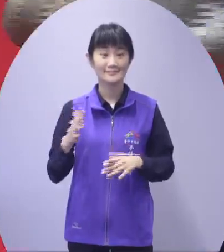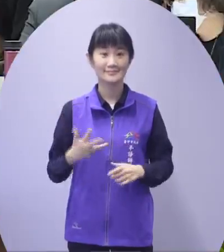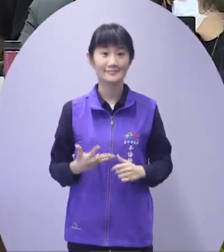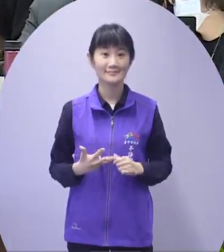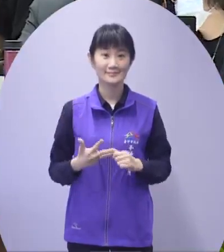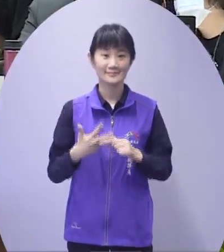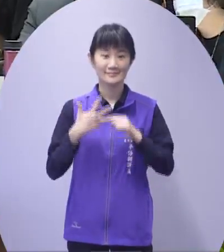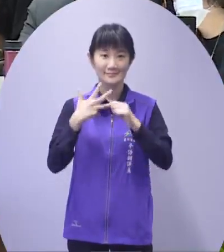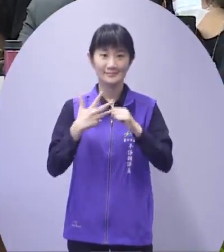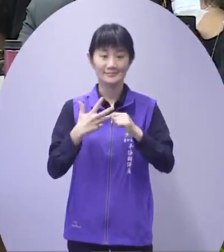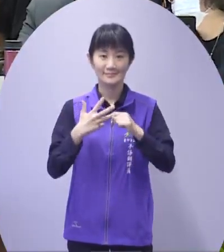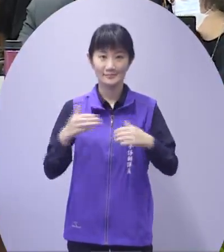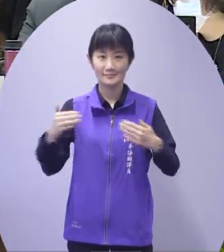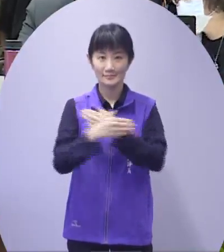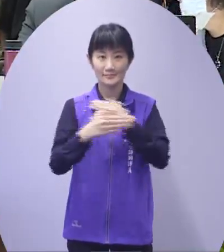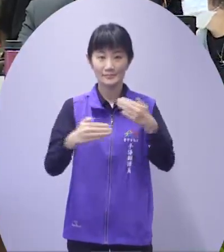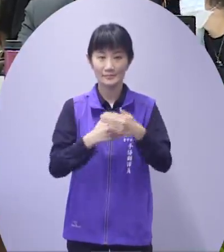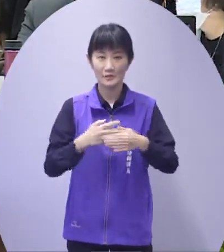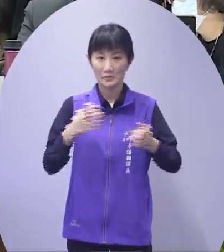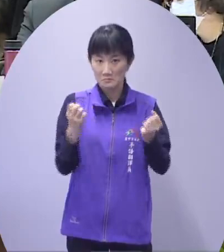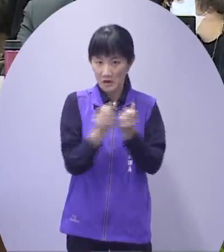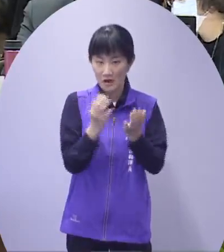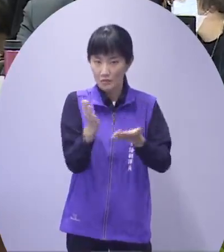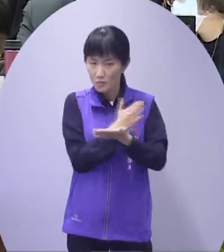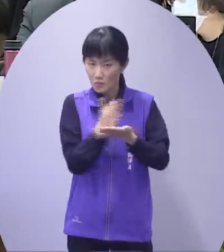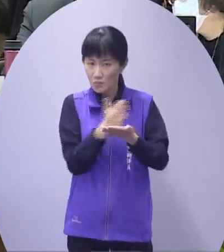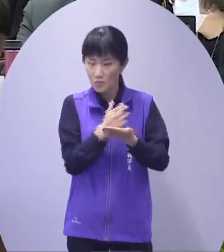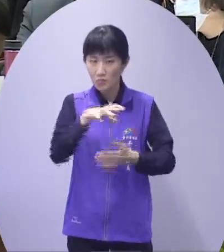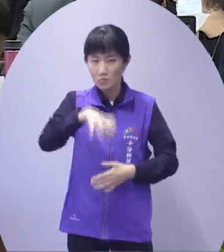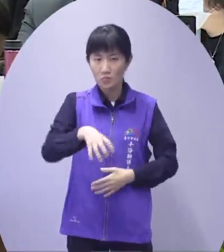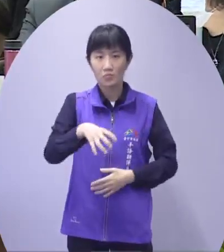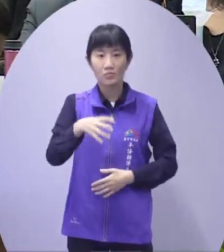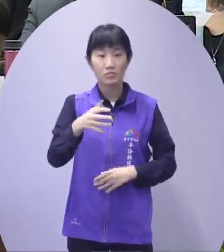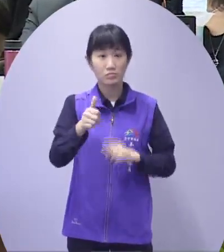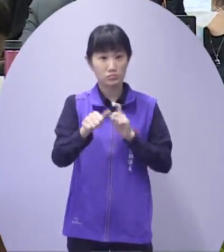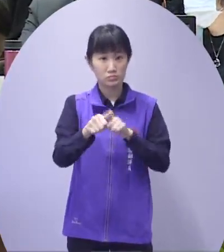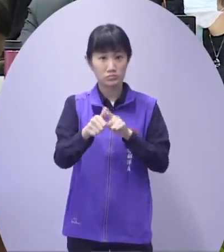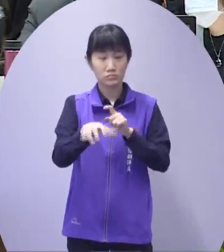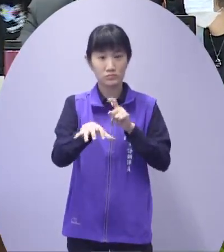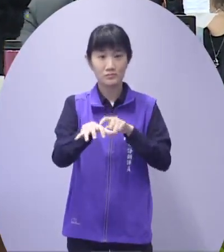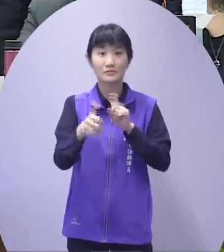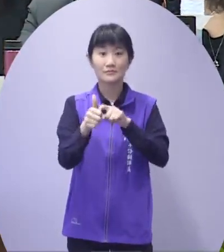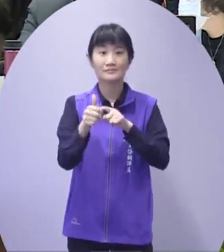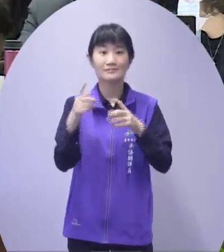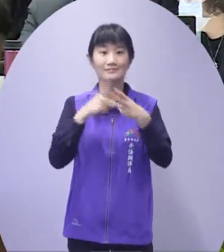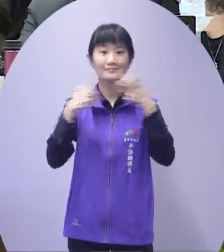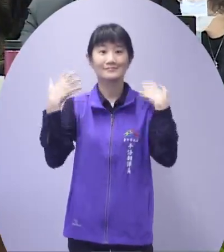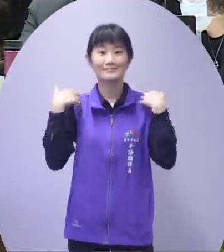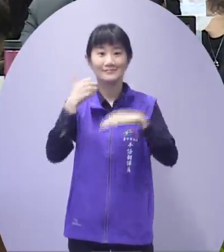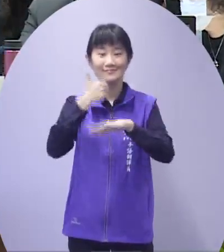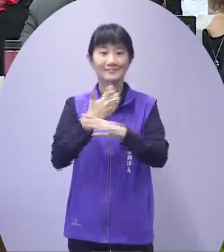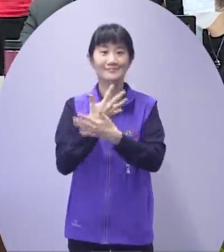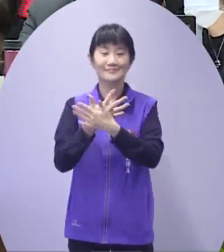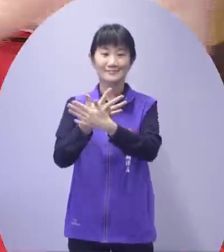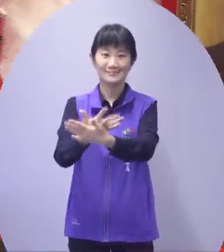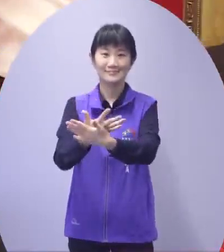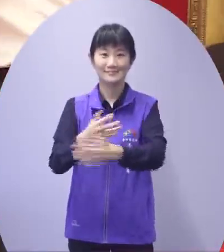第八位，交通事件裁量处魏瑞福主任，请上台授奖。